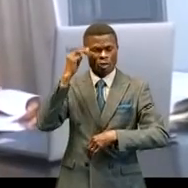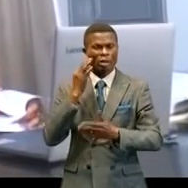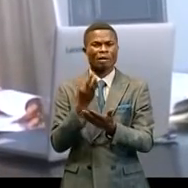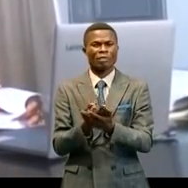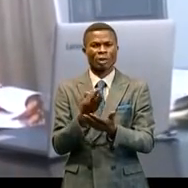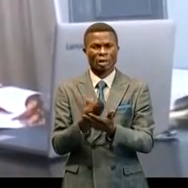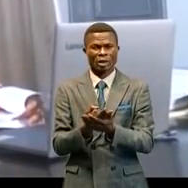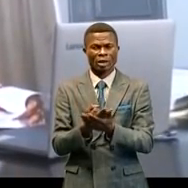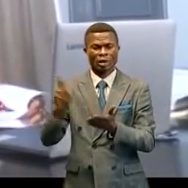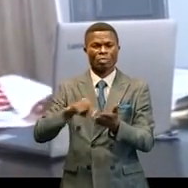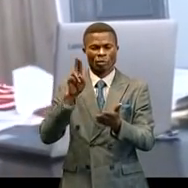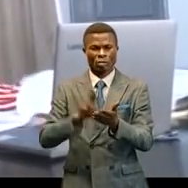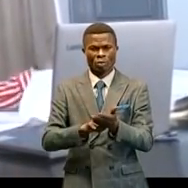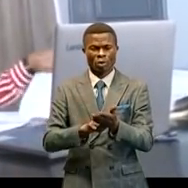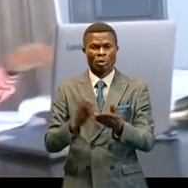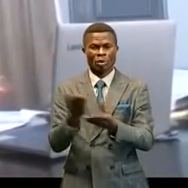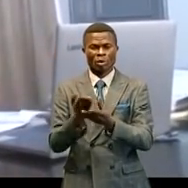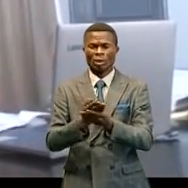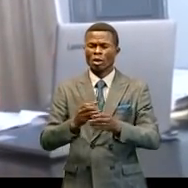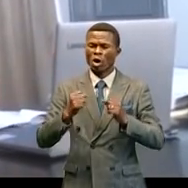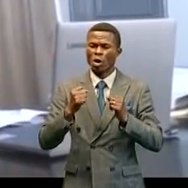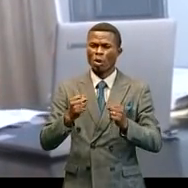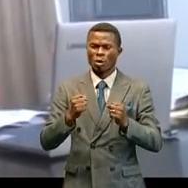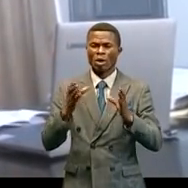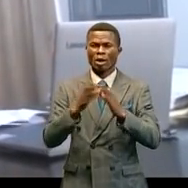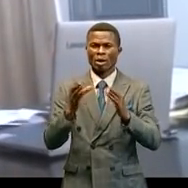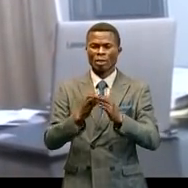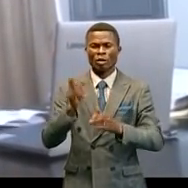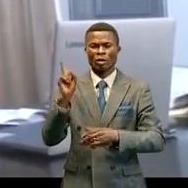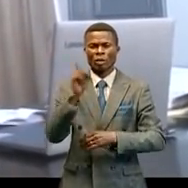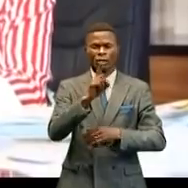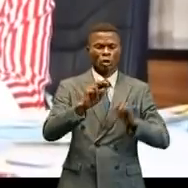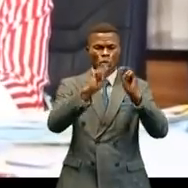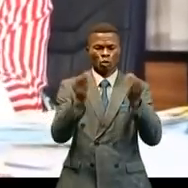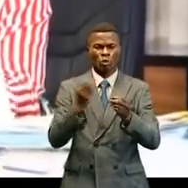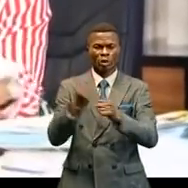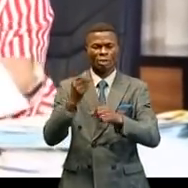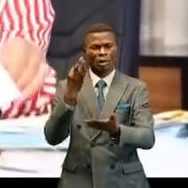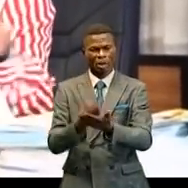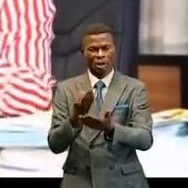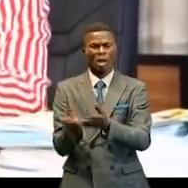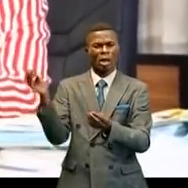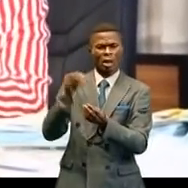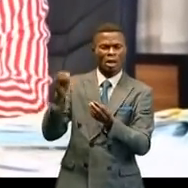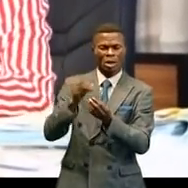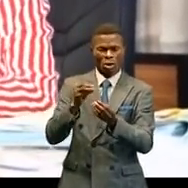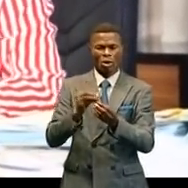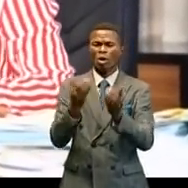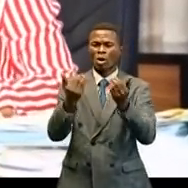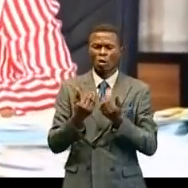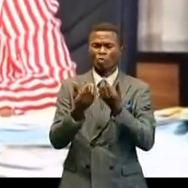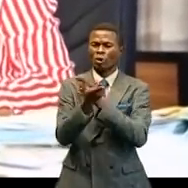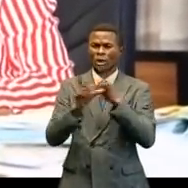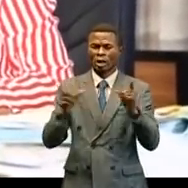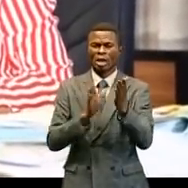Finances a signé des contrats de performance avec chacune des régies financières en augmentant de manière volontariste